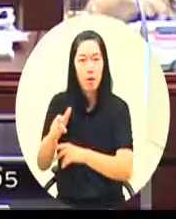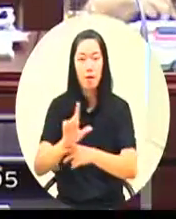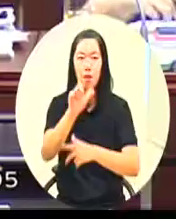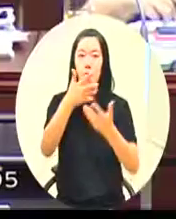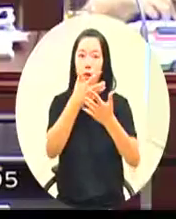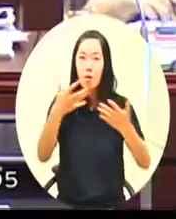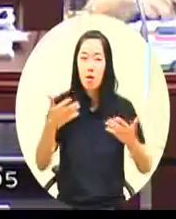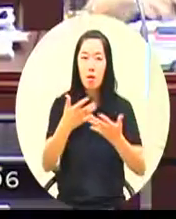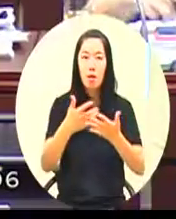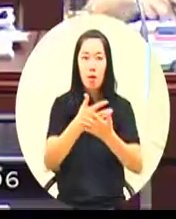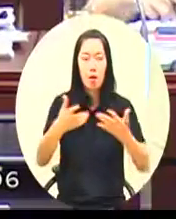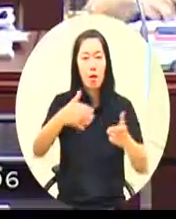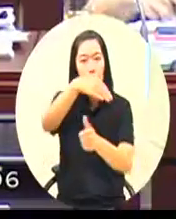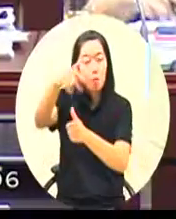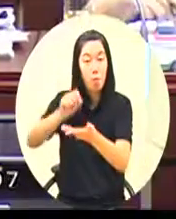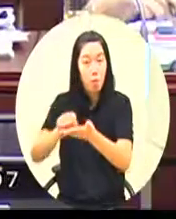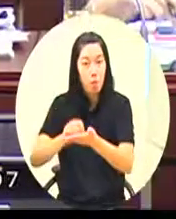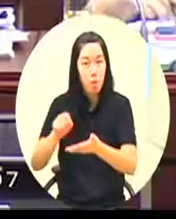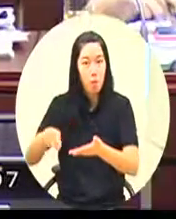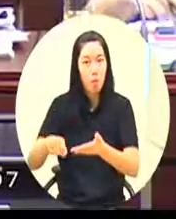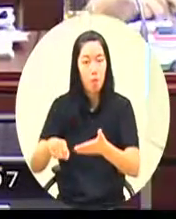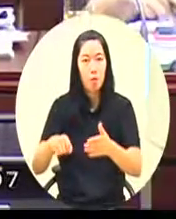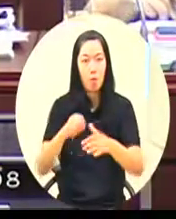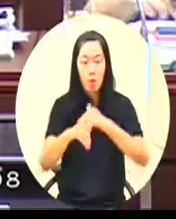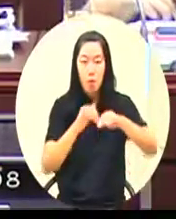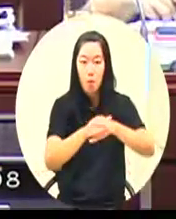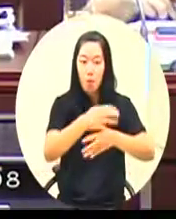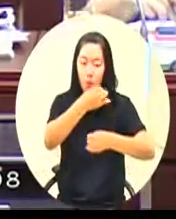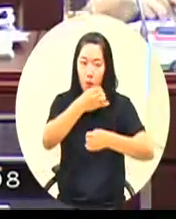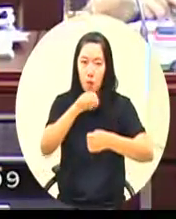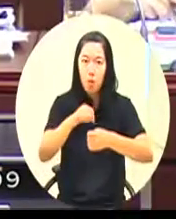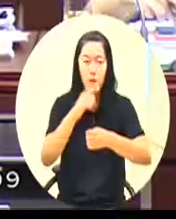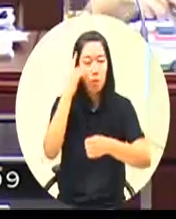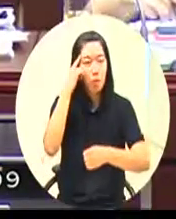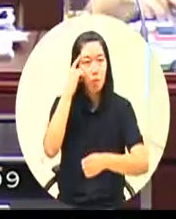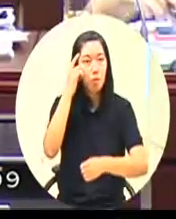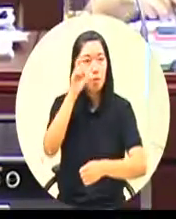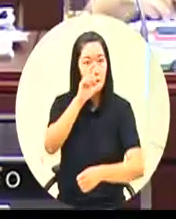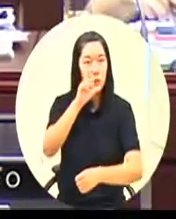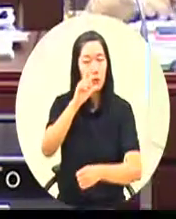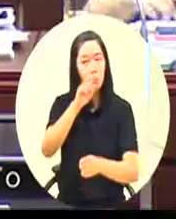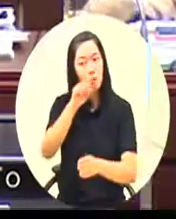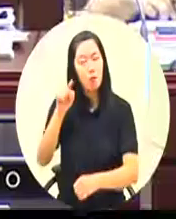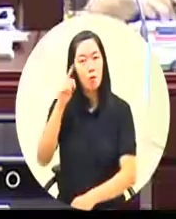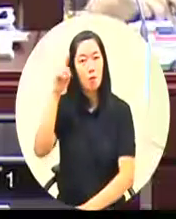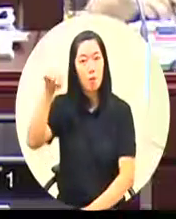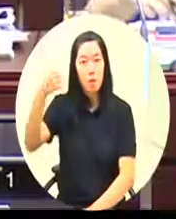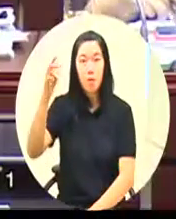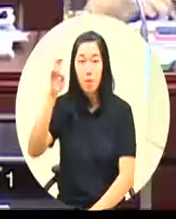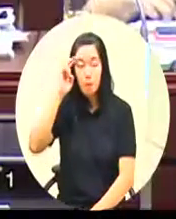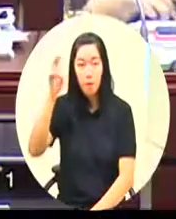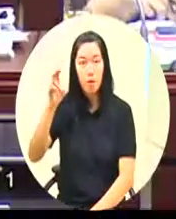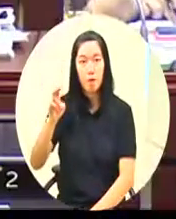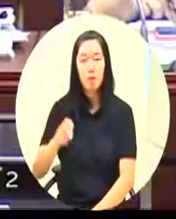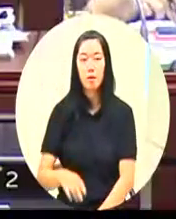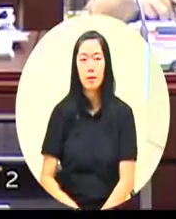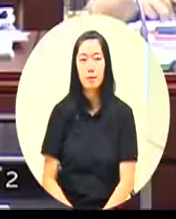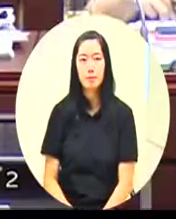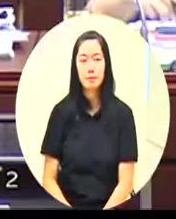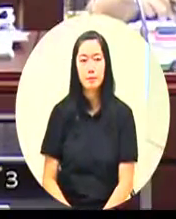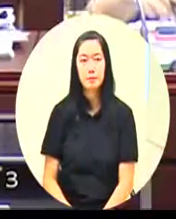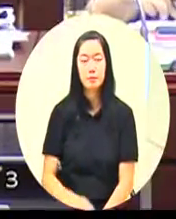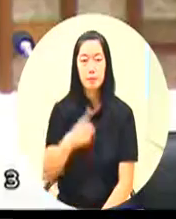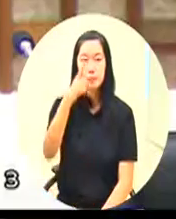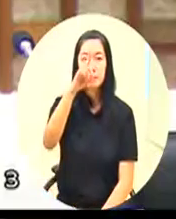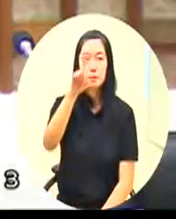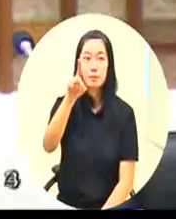我们预计算起来，它的完成时间大概在60天到160天，就是最严重的部分 了。没有，你这个